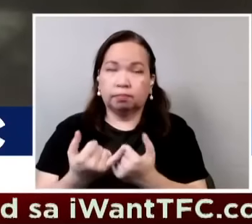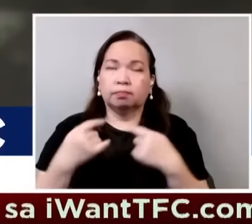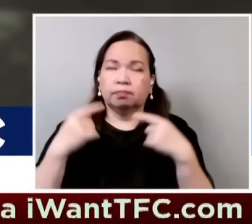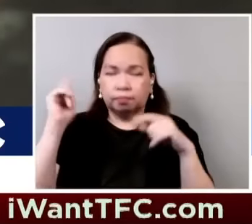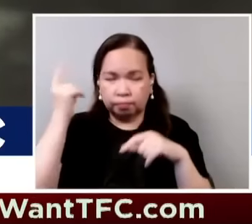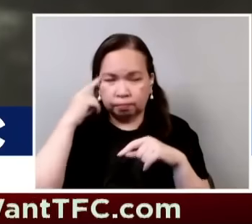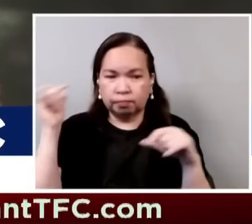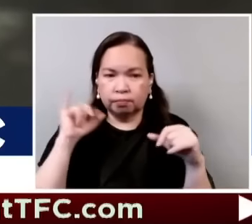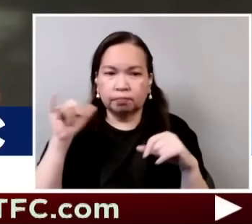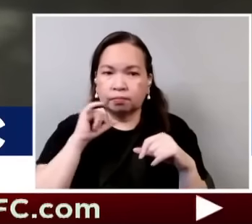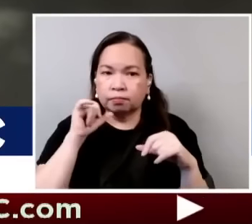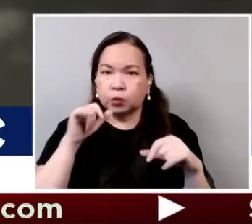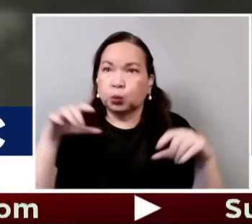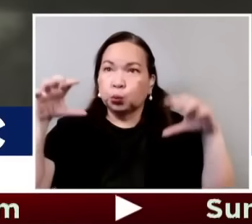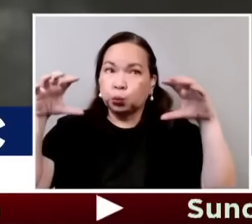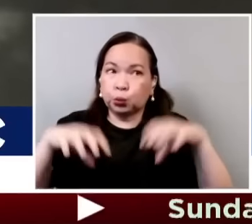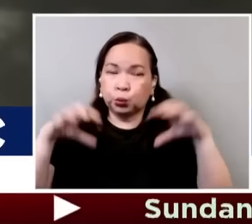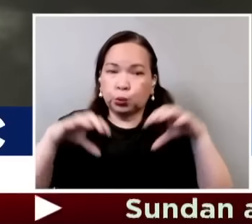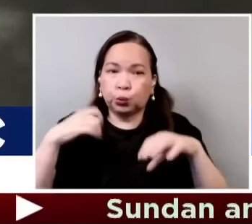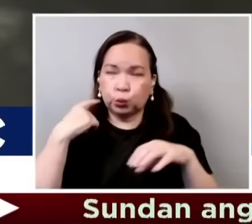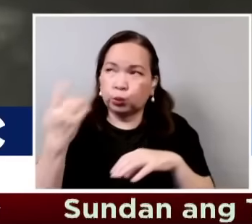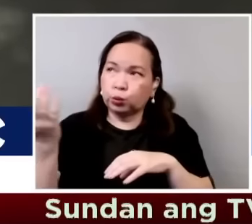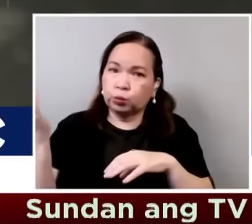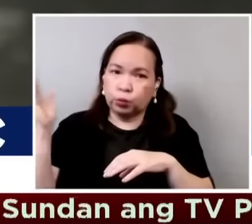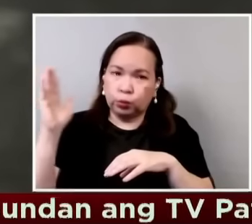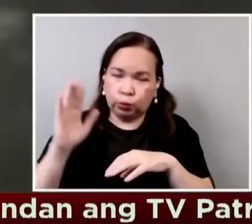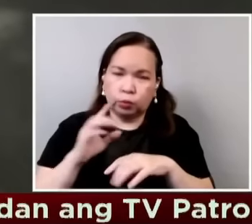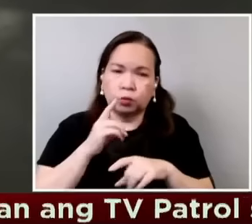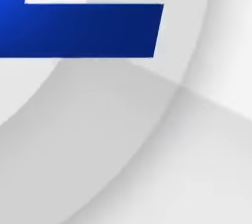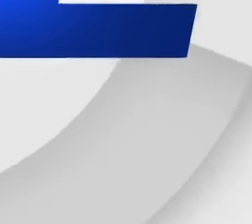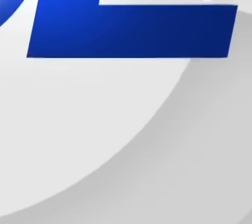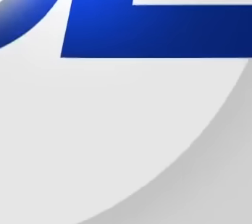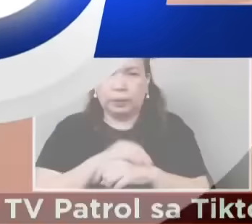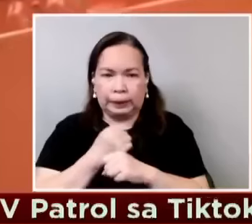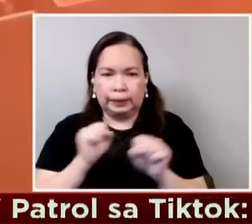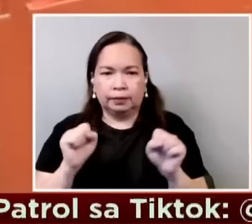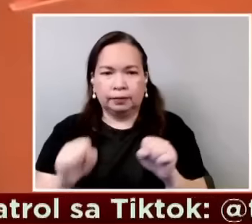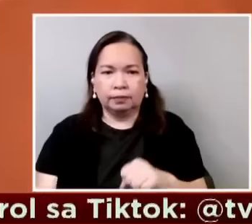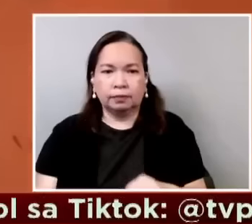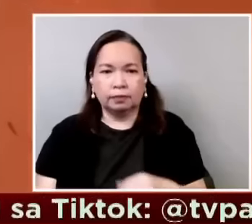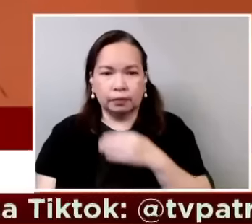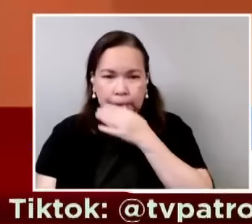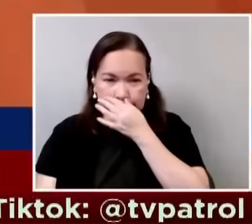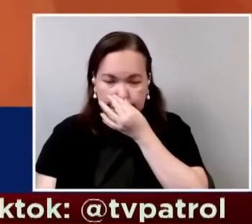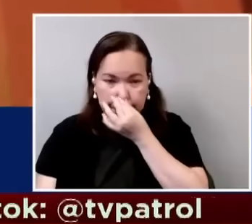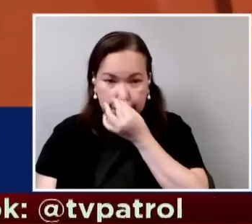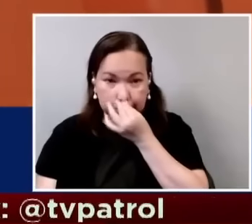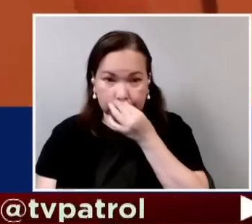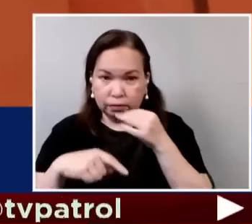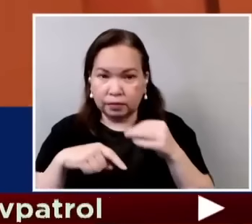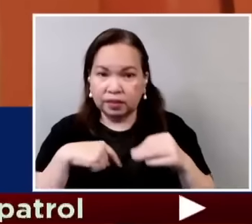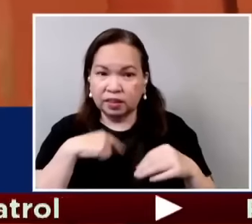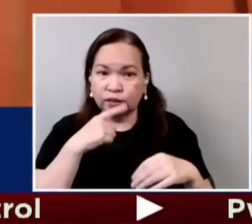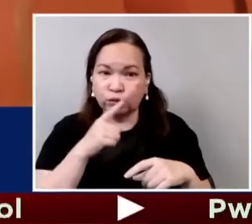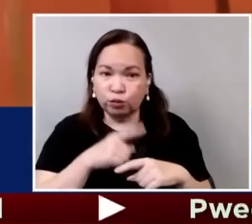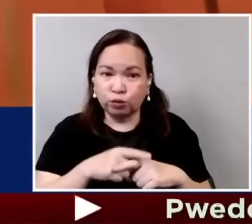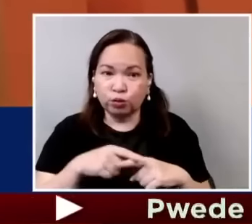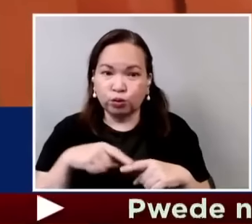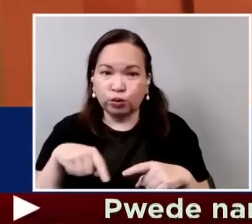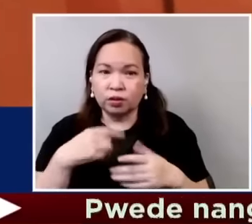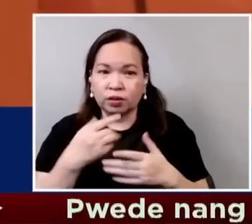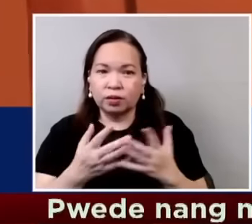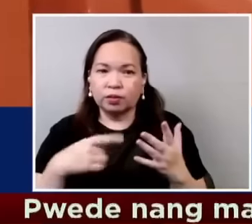ang ganitong pag-ulan kaninang morning rush hour. Tila mangangampan niya ang itsura